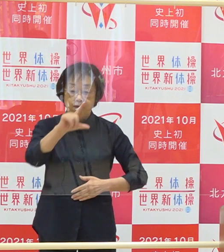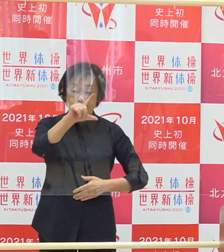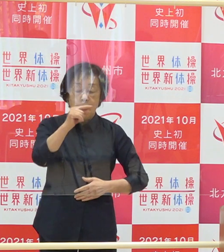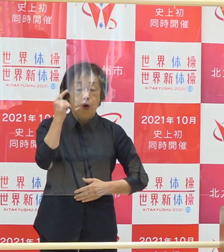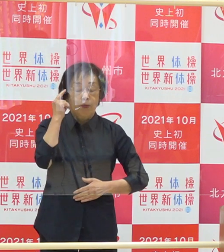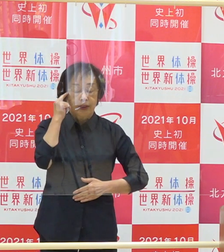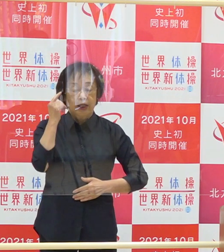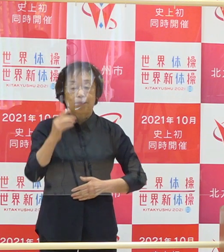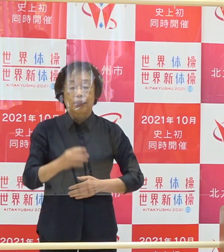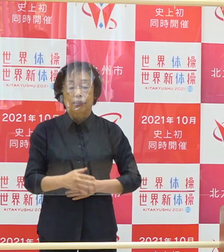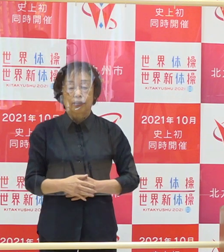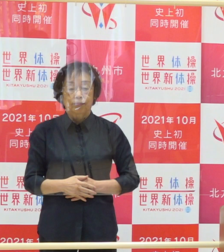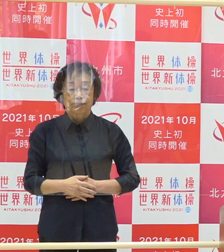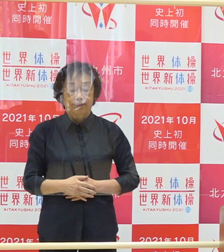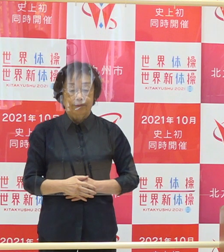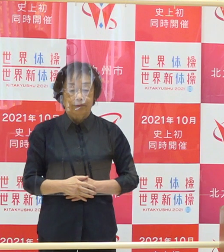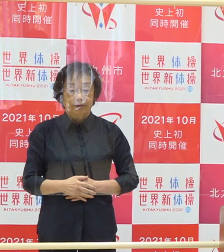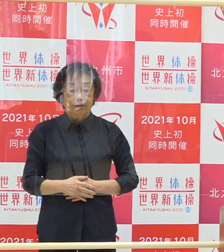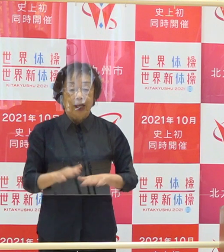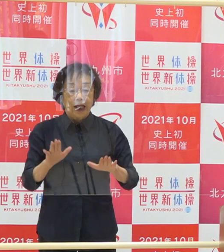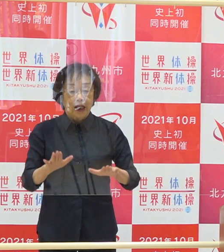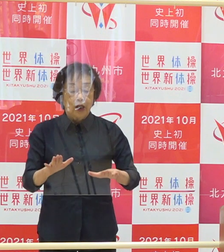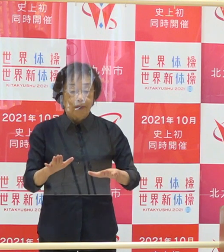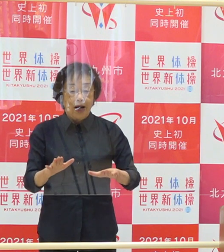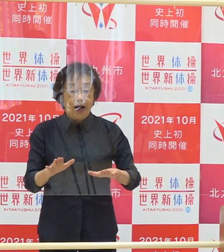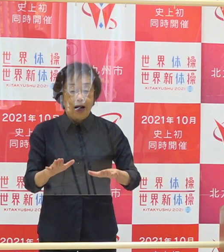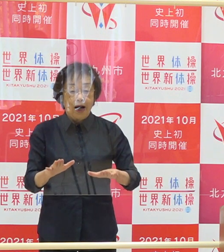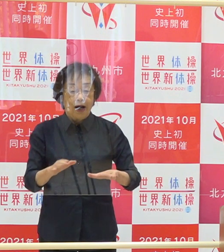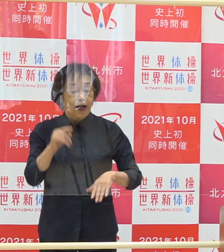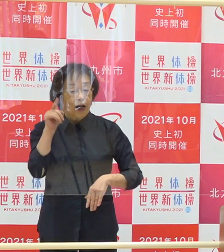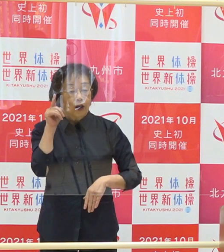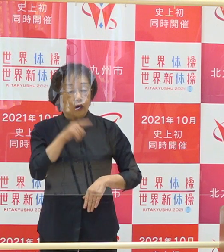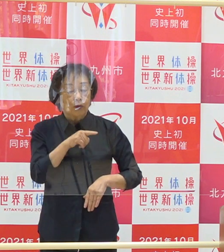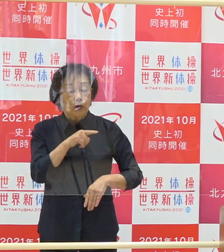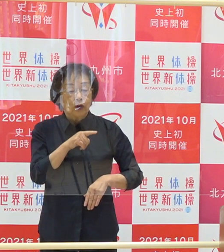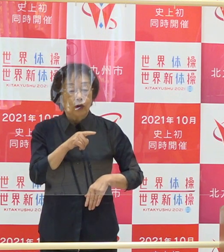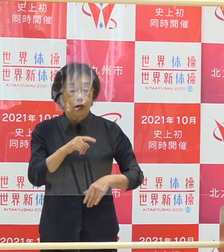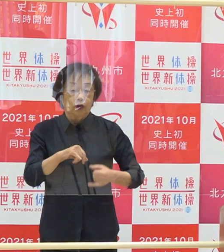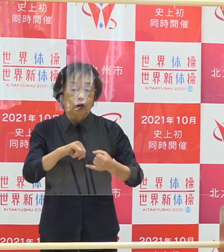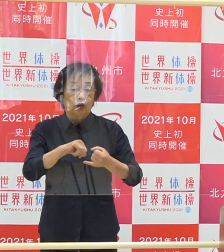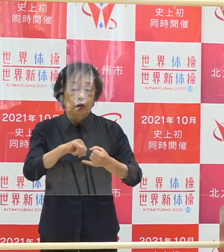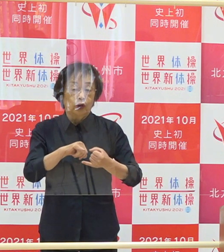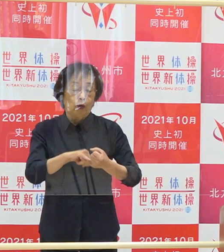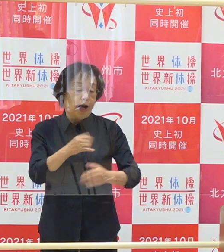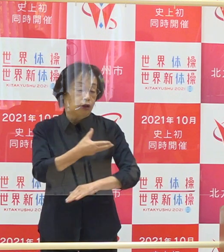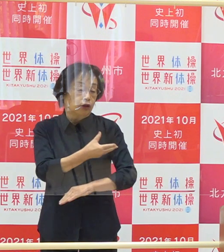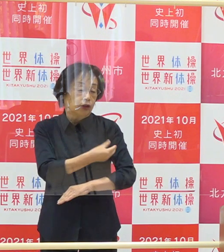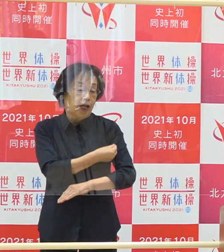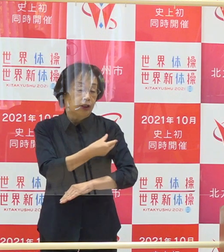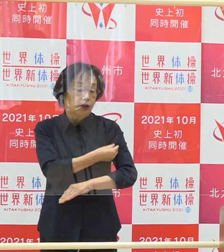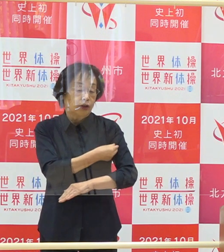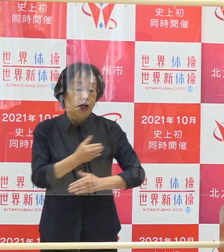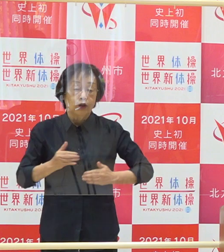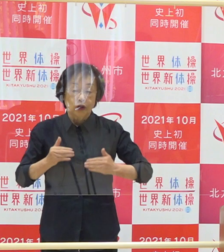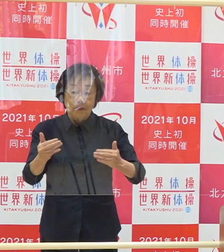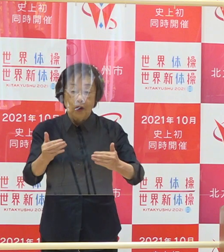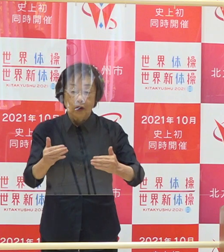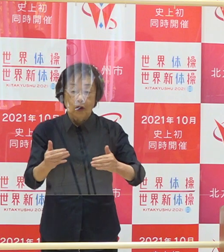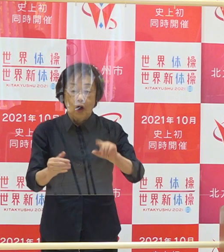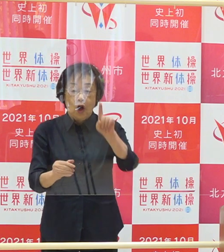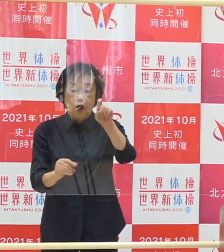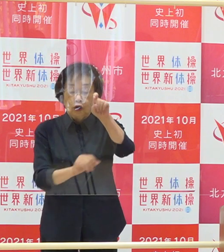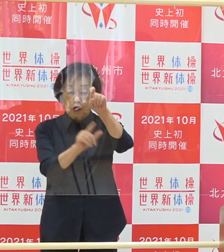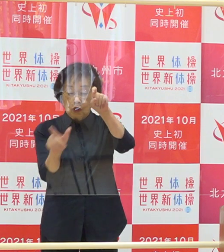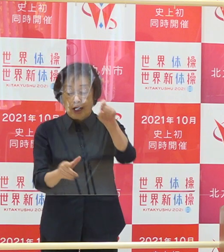。順調に予約接種が進みますと10月末にはほぼ8割